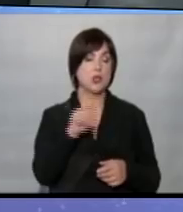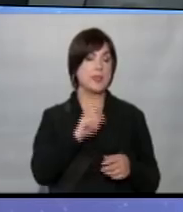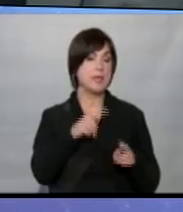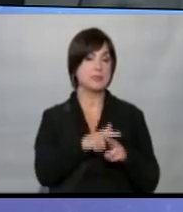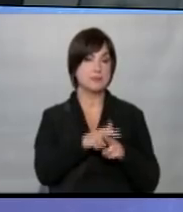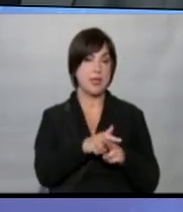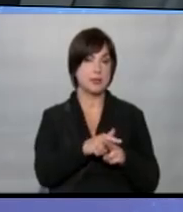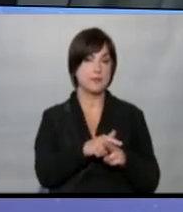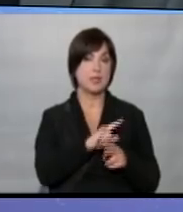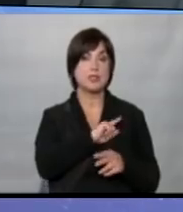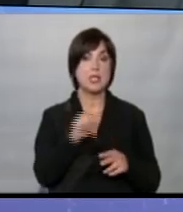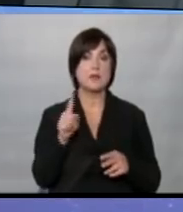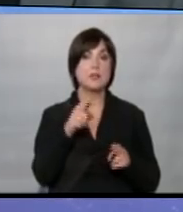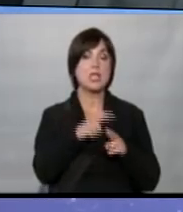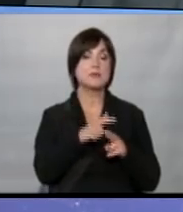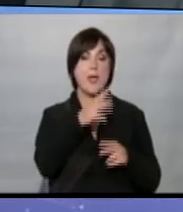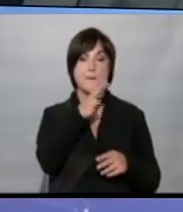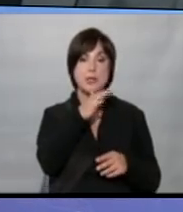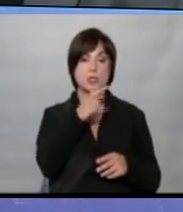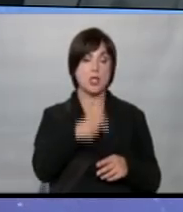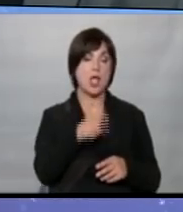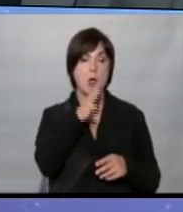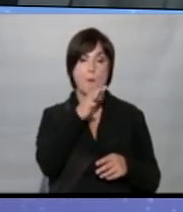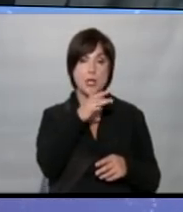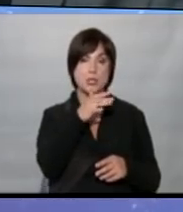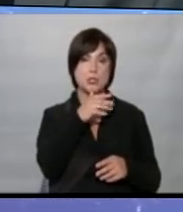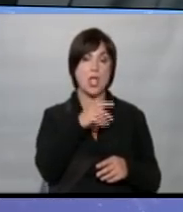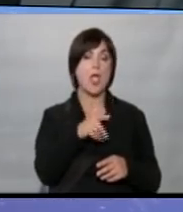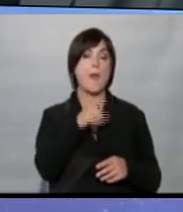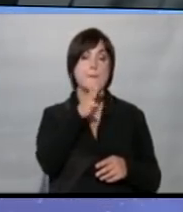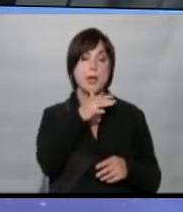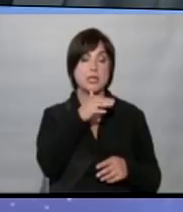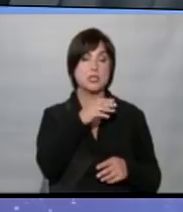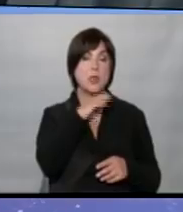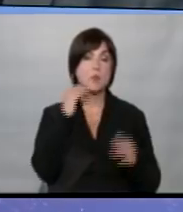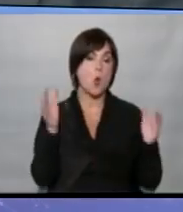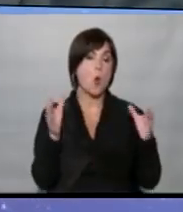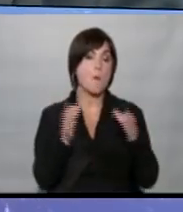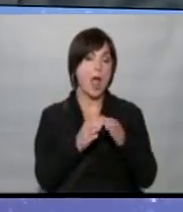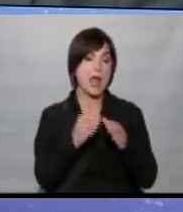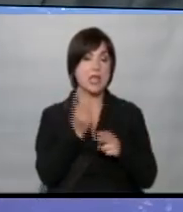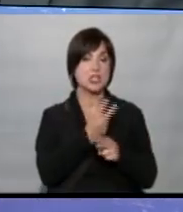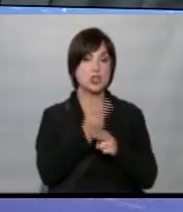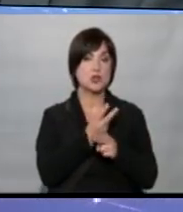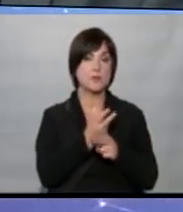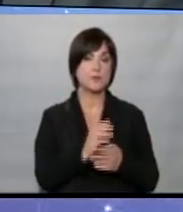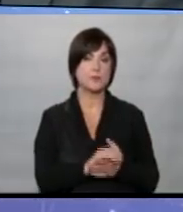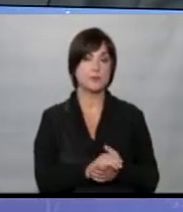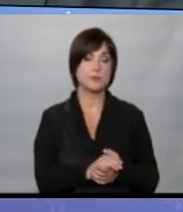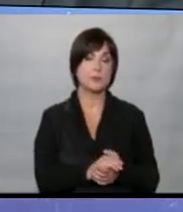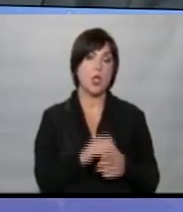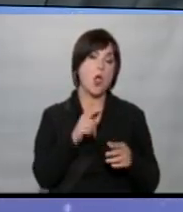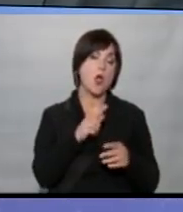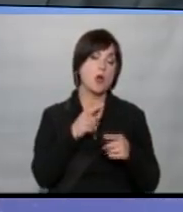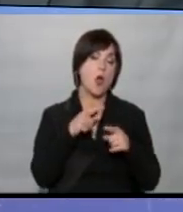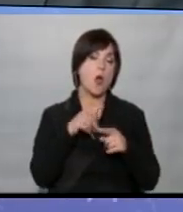смета. На никого не им смета Македонија како Македонија. Македонија е многу мала држава. Освен на Грција.